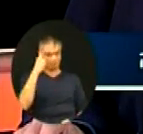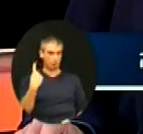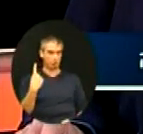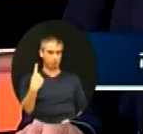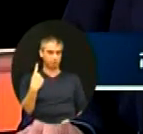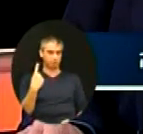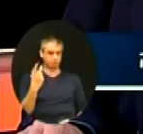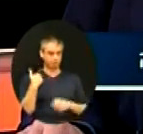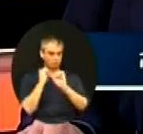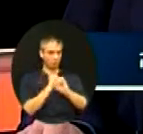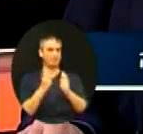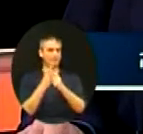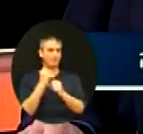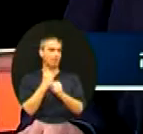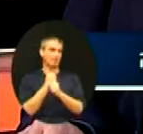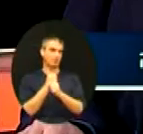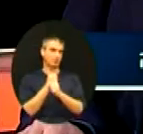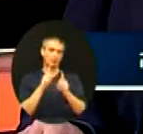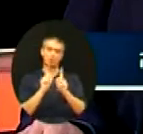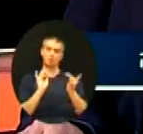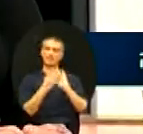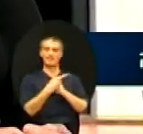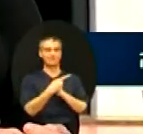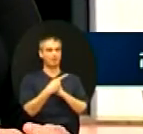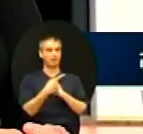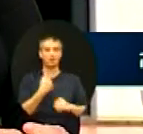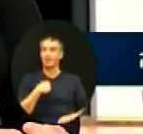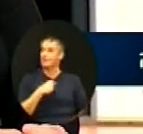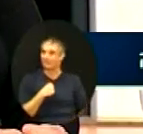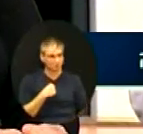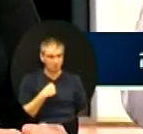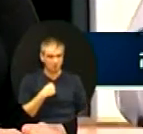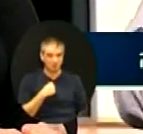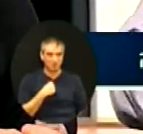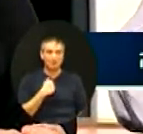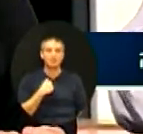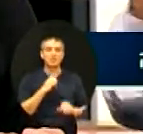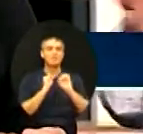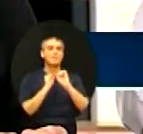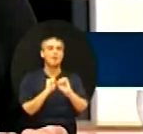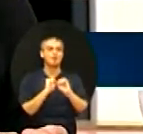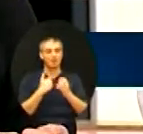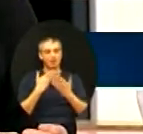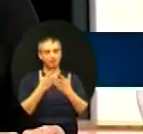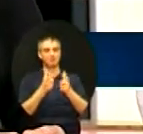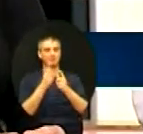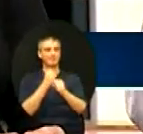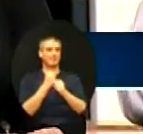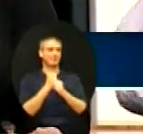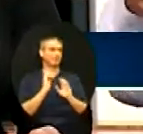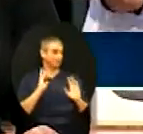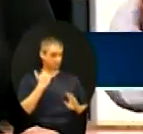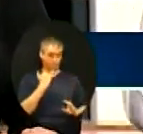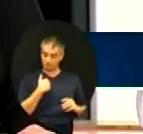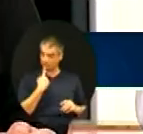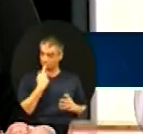הליכודניקים, תומכים במפלגת העבודה כיריבה... אנחנו, לא, אנחנו בעד לעזור למפלגת העבודה. כן,